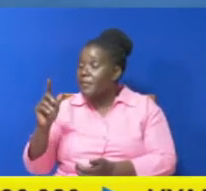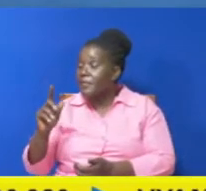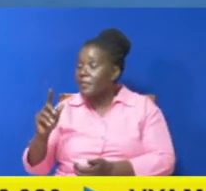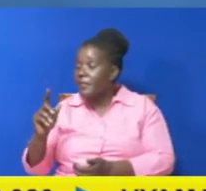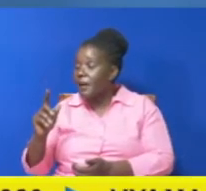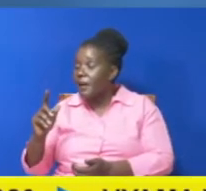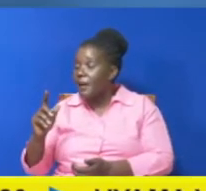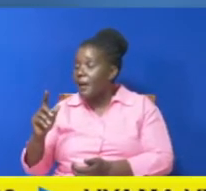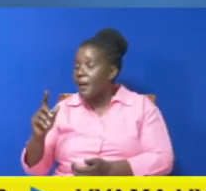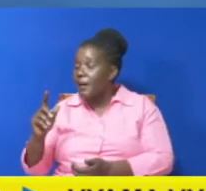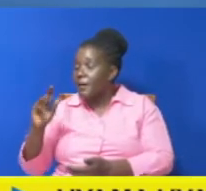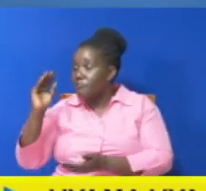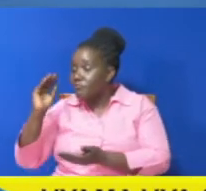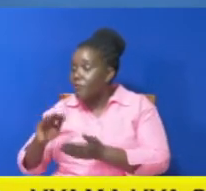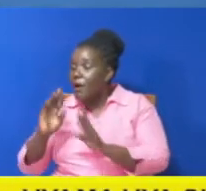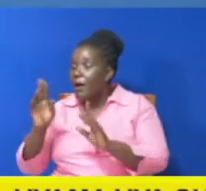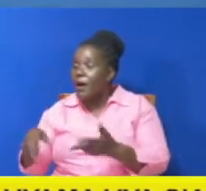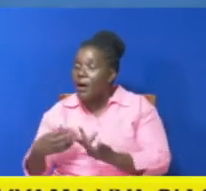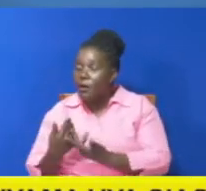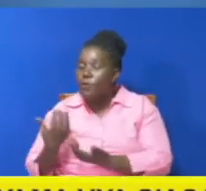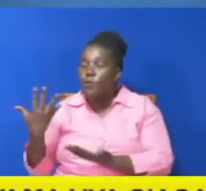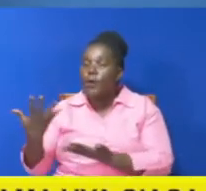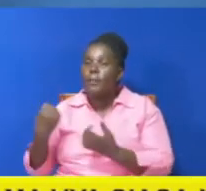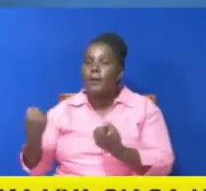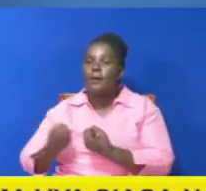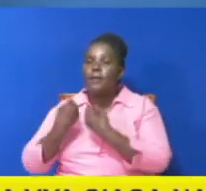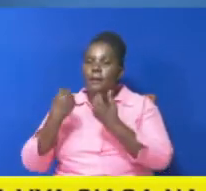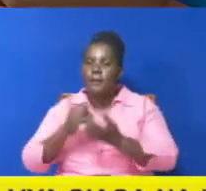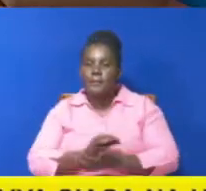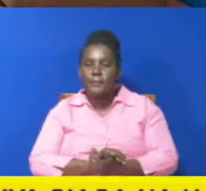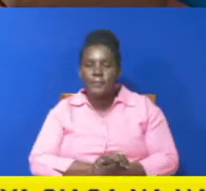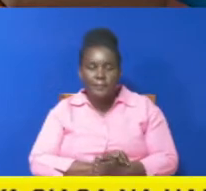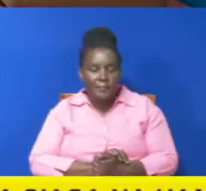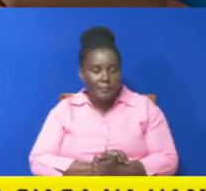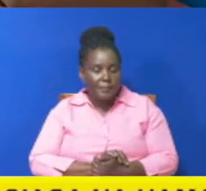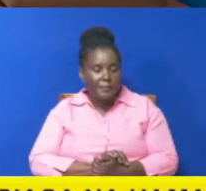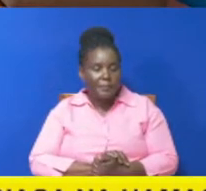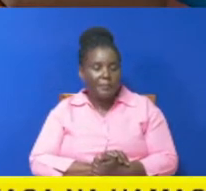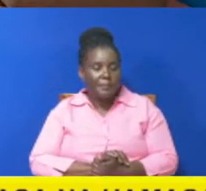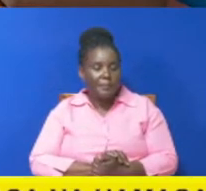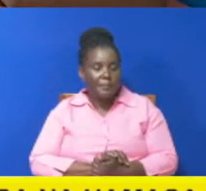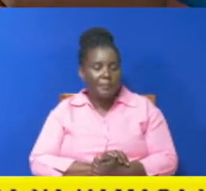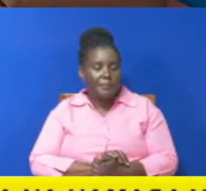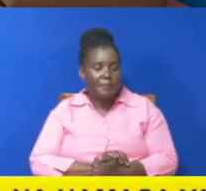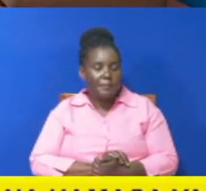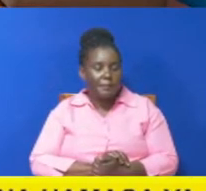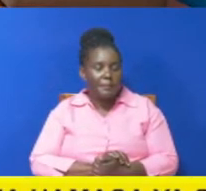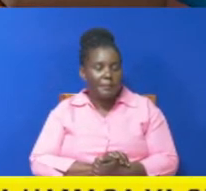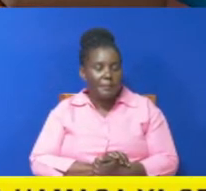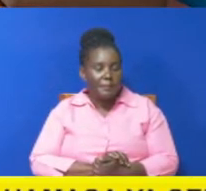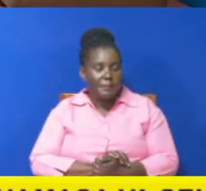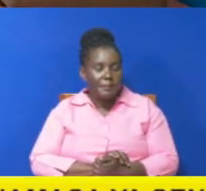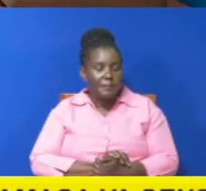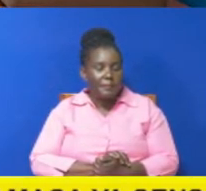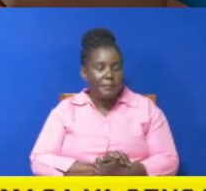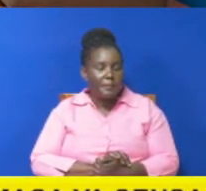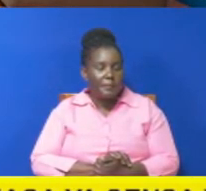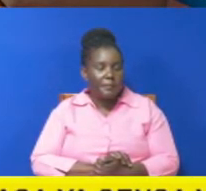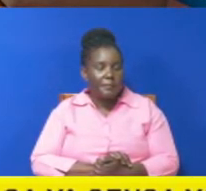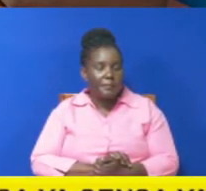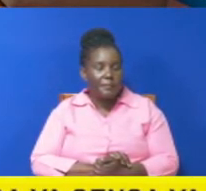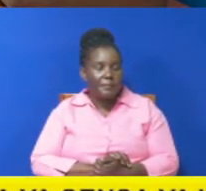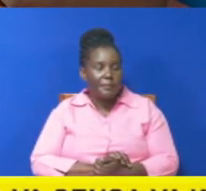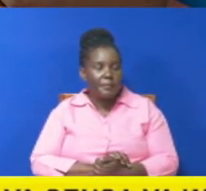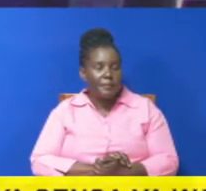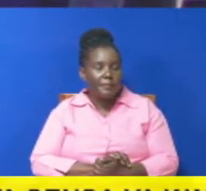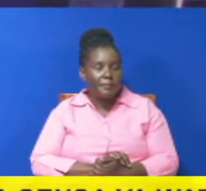Mungu akakupunguza kwenye kiungo chako kimoja. Mariam, katika maisha zamani, wazee wa zamani